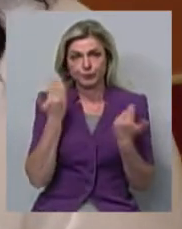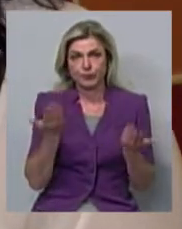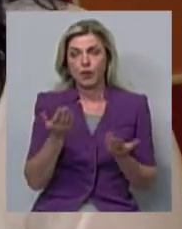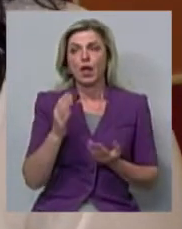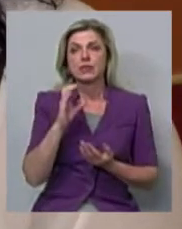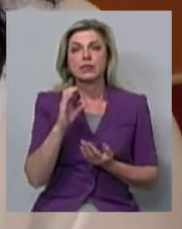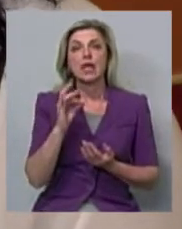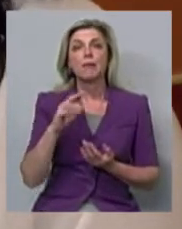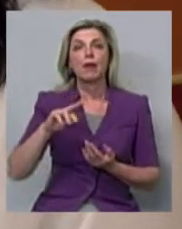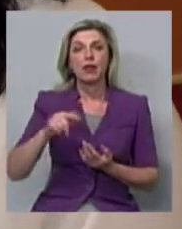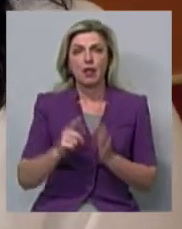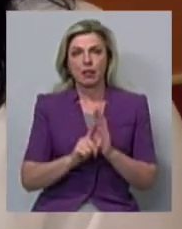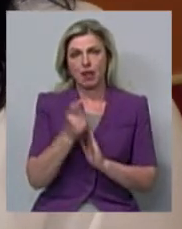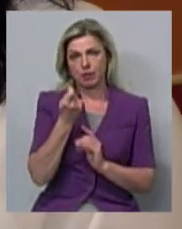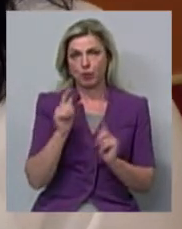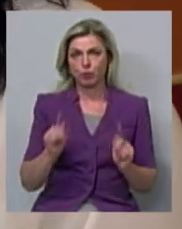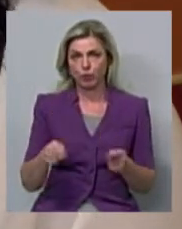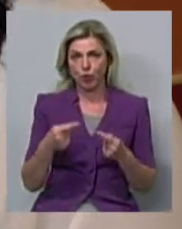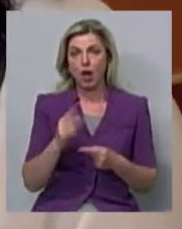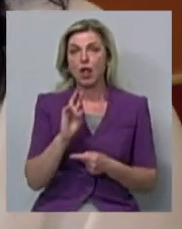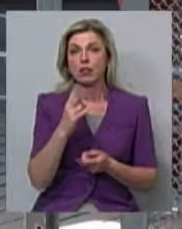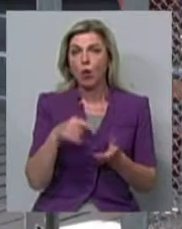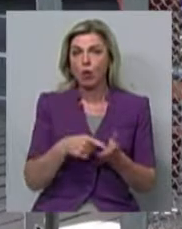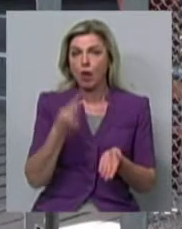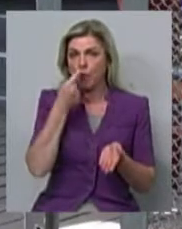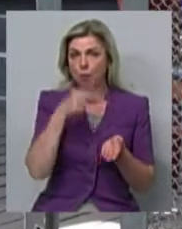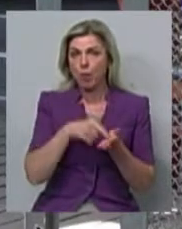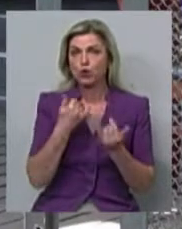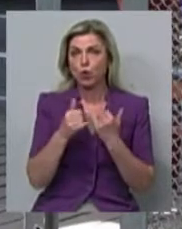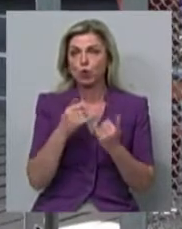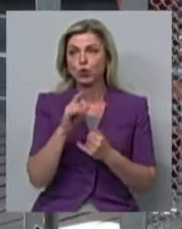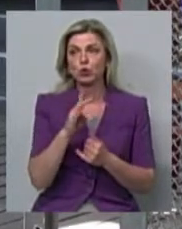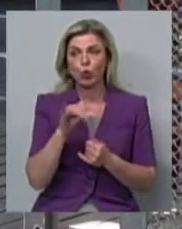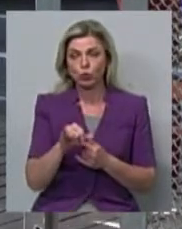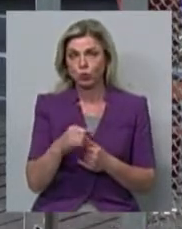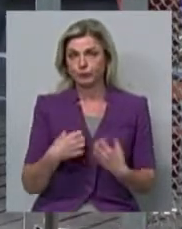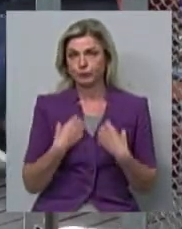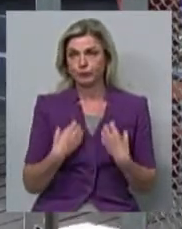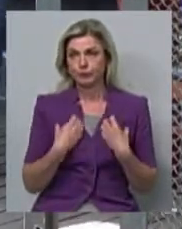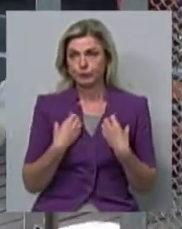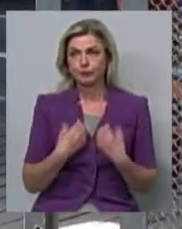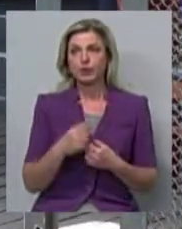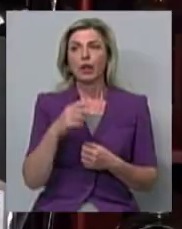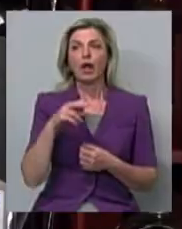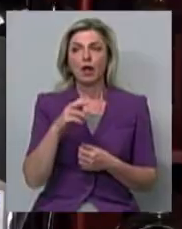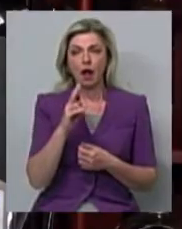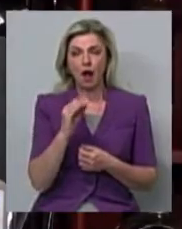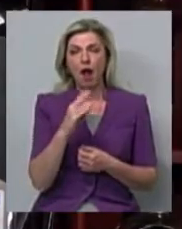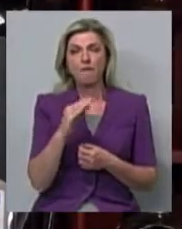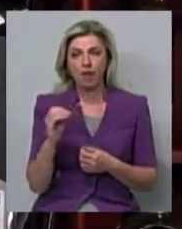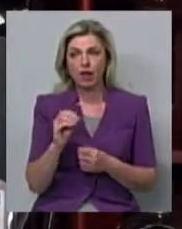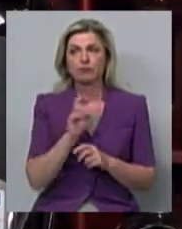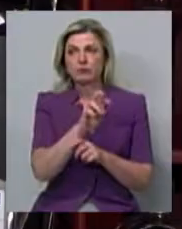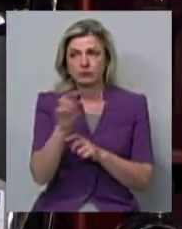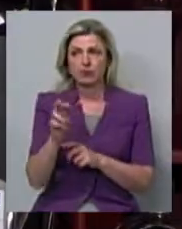що Миколаїв потрапив до жовтої зони, насторожує. Літній сезон в кар'ярній «Грифель» видався вдалим. Та це завдяки